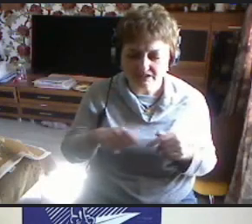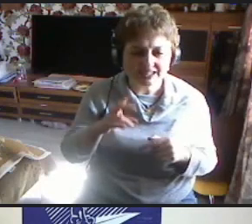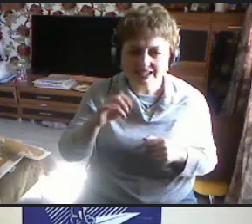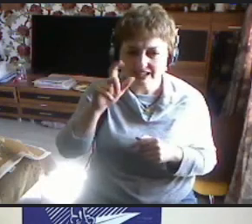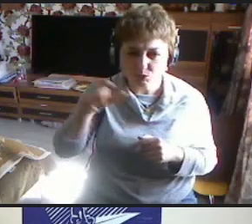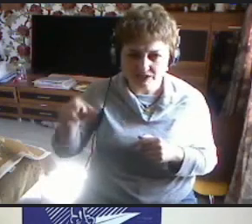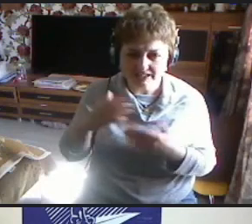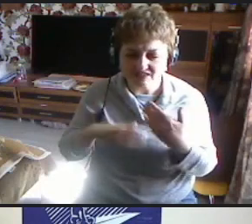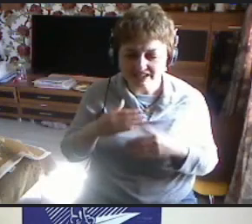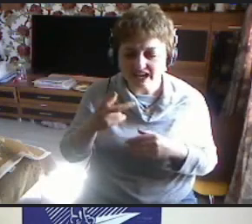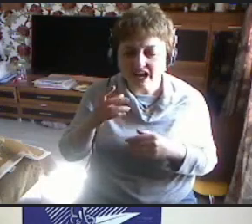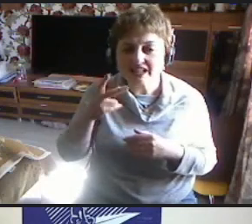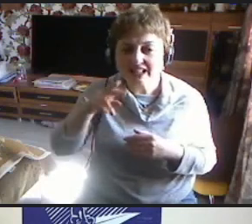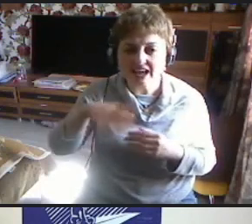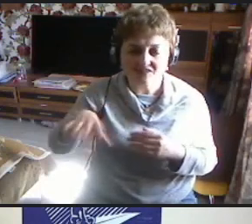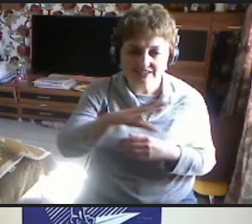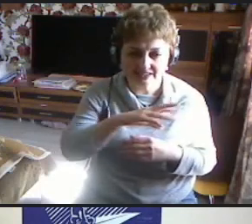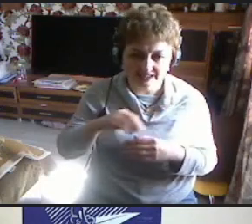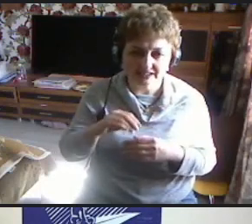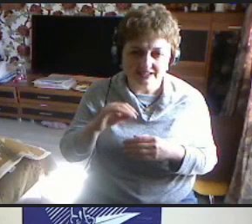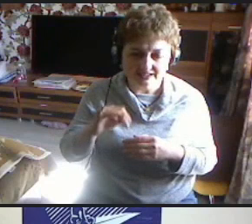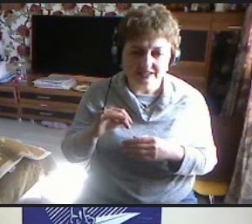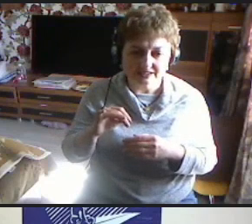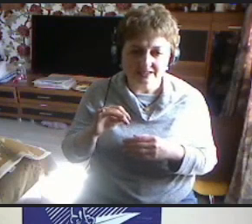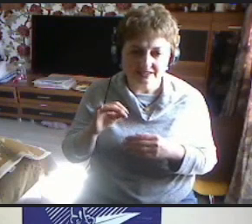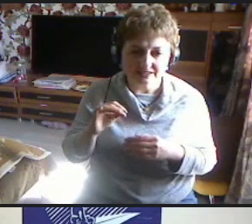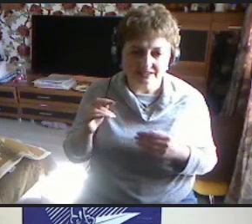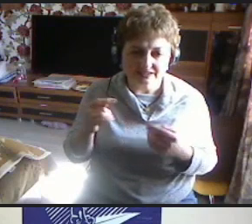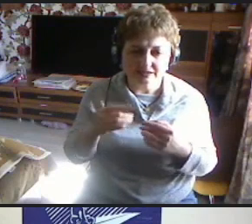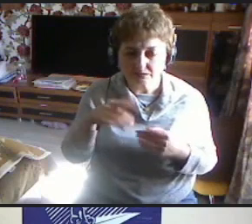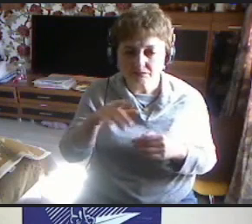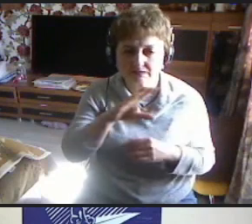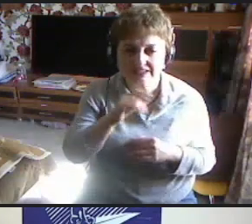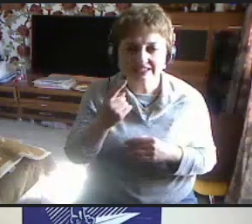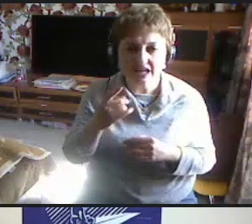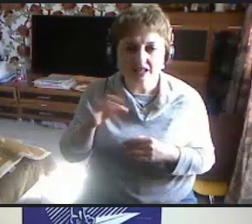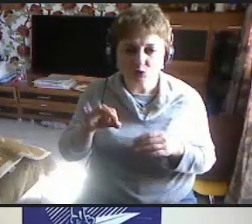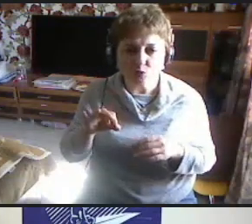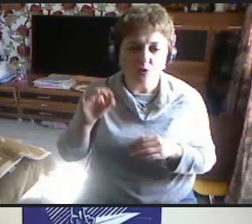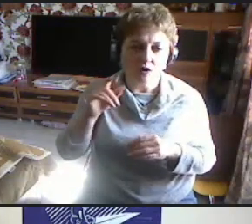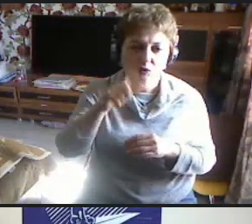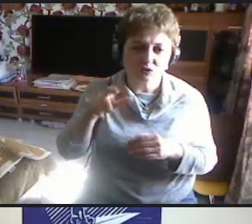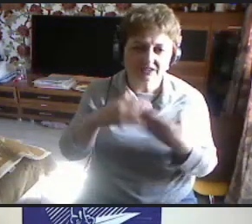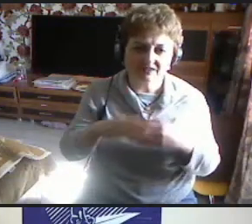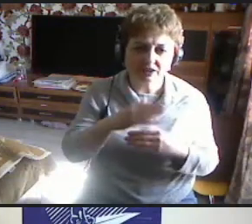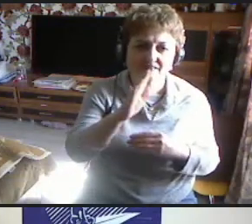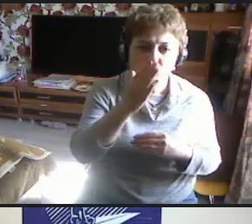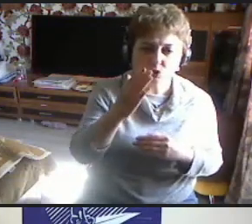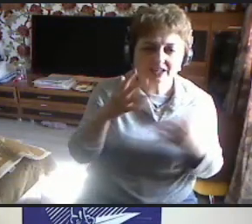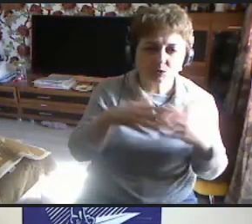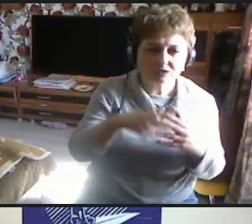а для всех. А тогда уж заодно и пользуются люди с инвалидностью. Вот. И так что вторник инклюзивное образование,